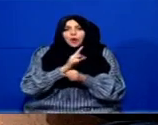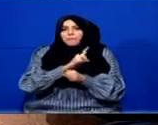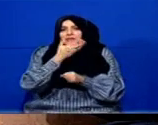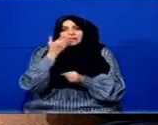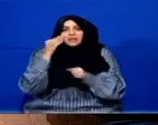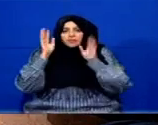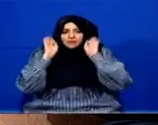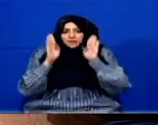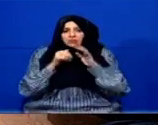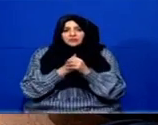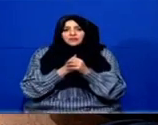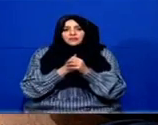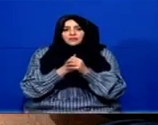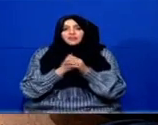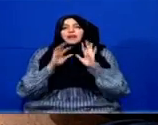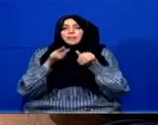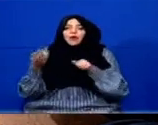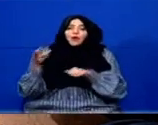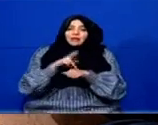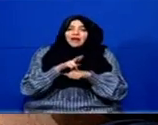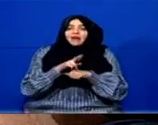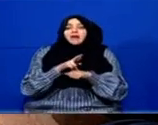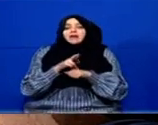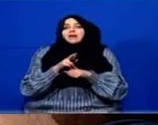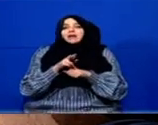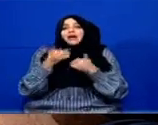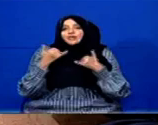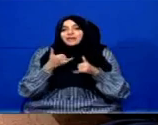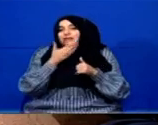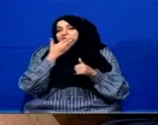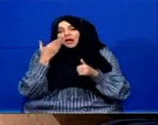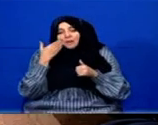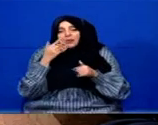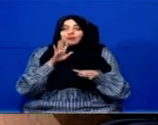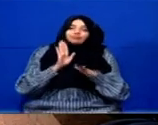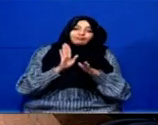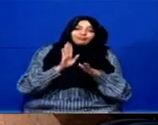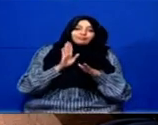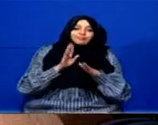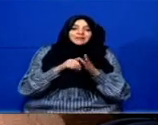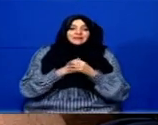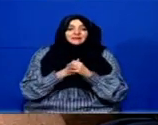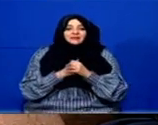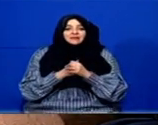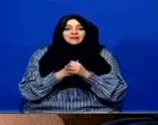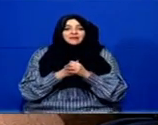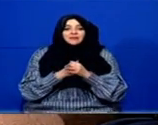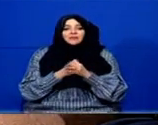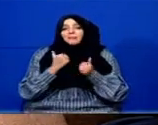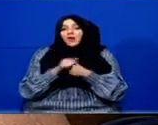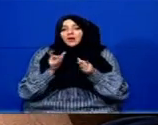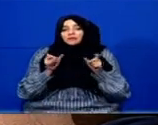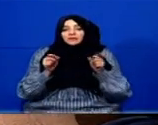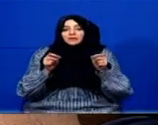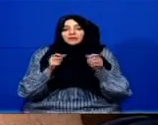وقال من بعد ارجع وصلنا يعني والله مات بالسرطان وقالت